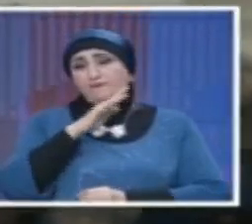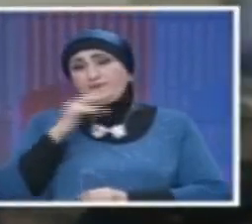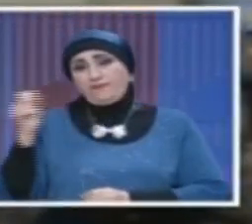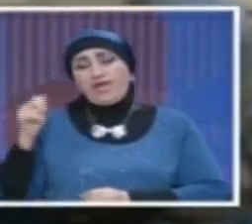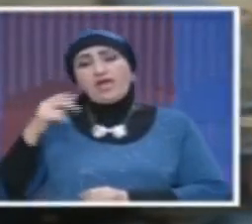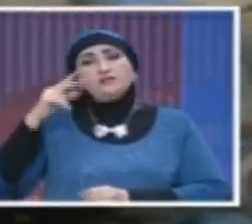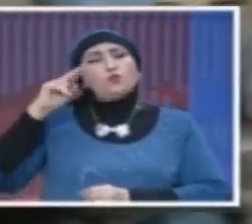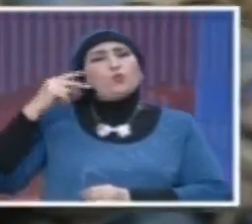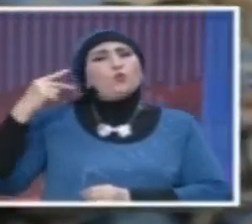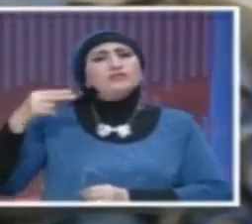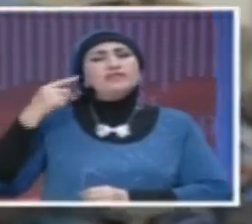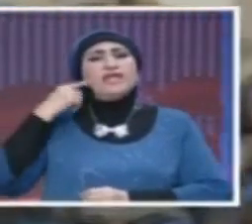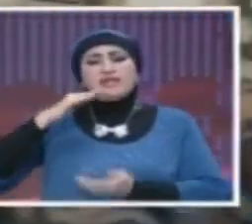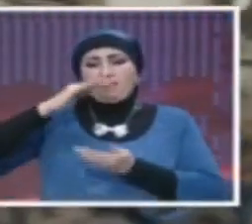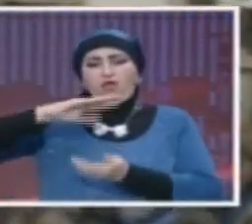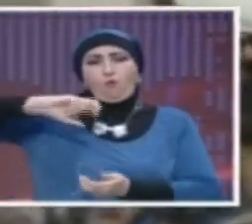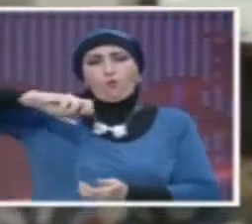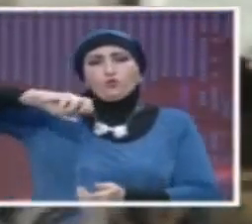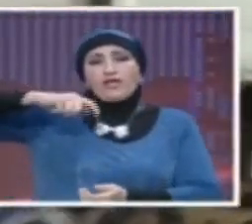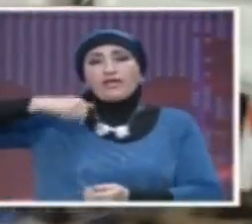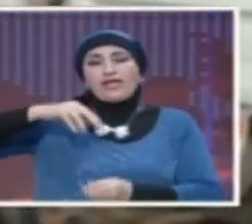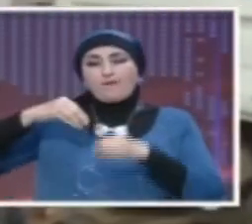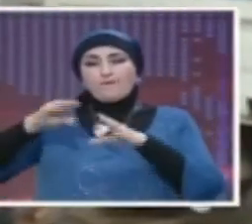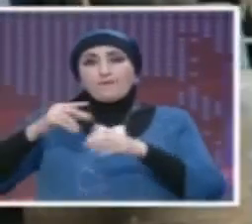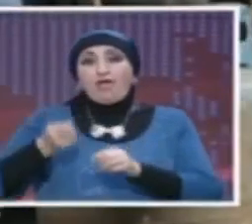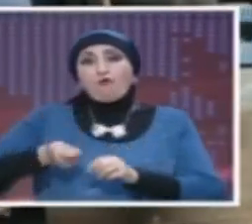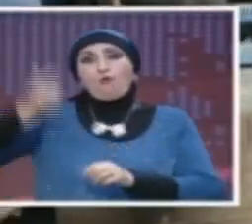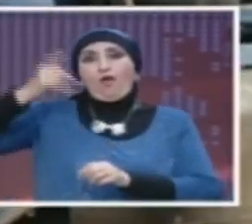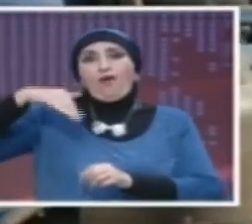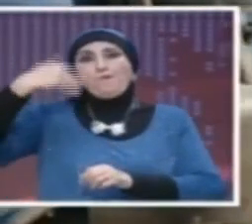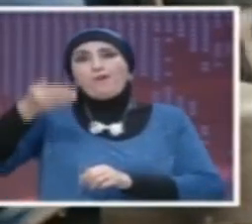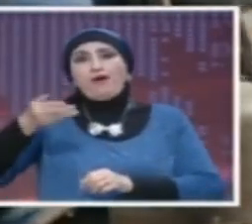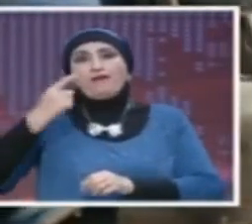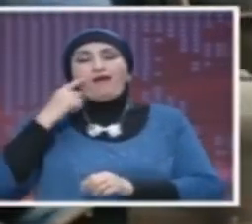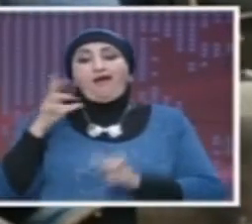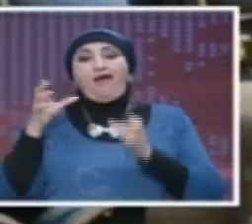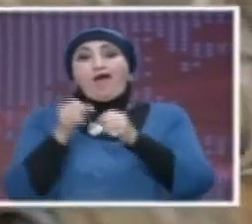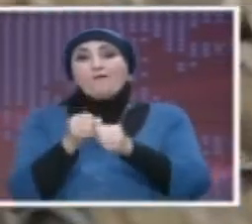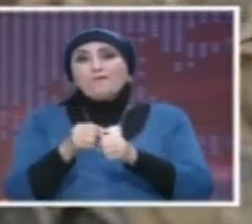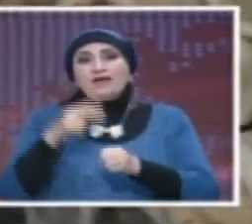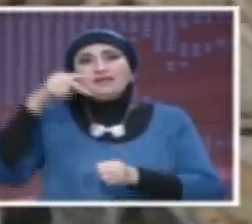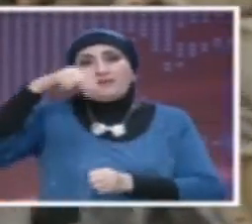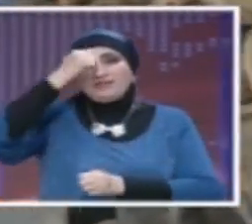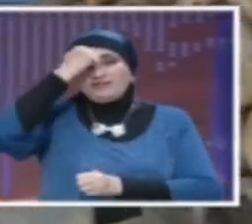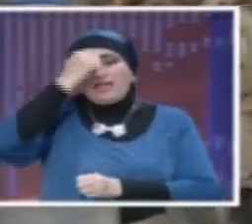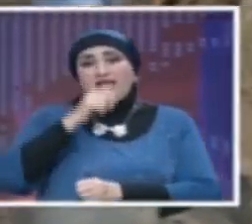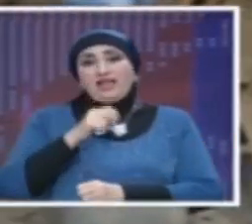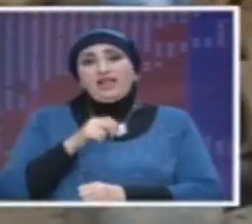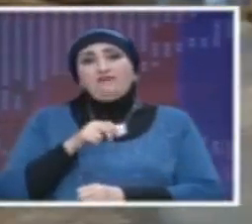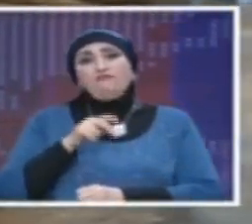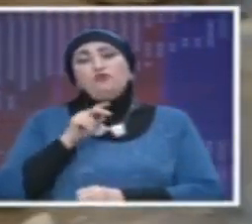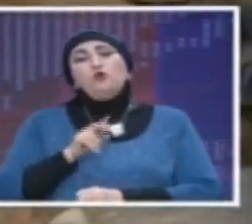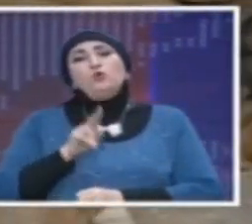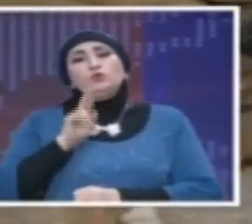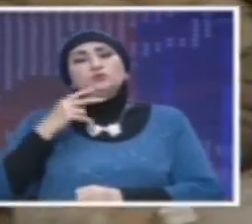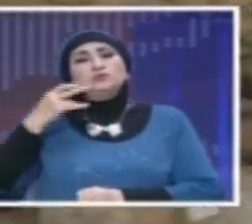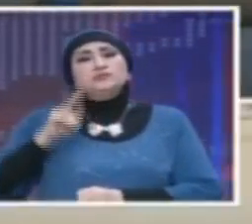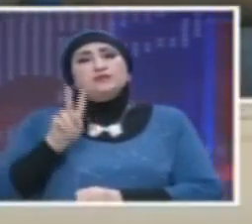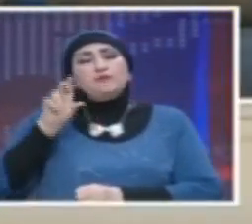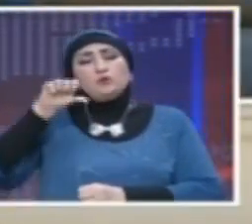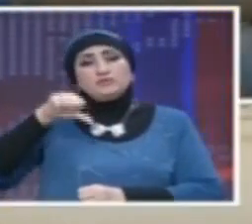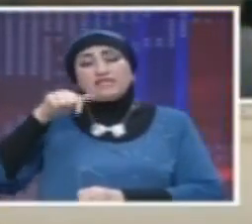152 قضية بيع اسطوانات بوتاجاز في السوق السوداء بمضبوطات بلغت 8,098 اسطوانة